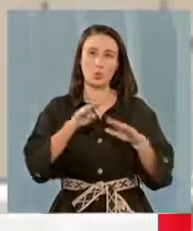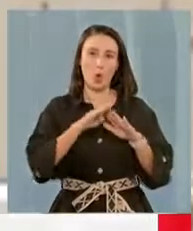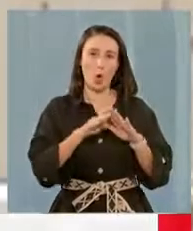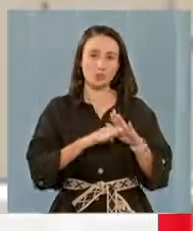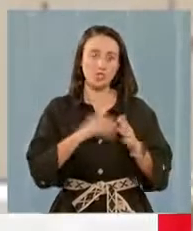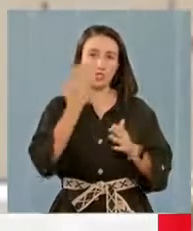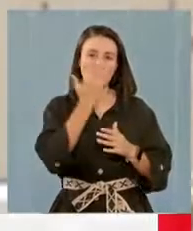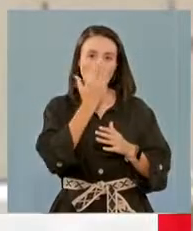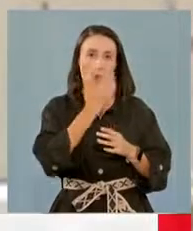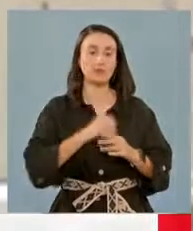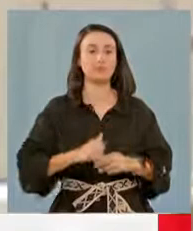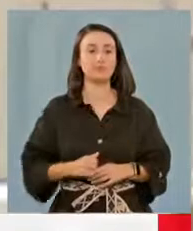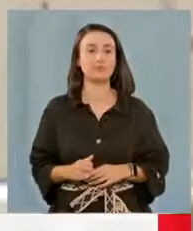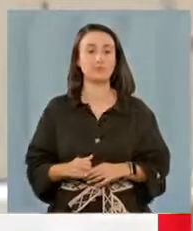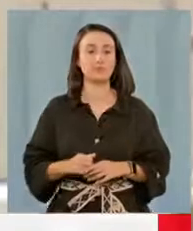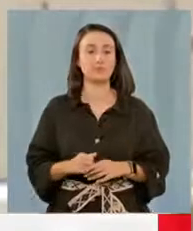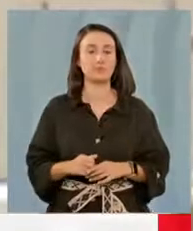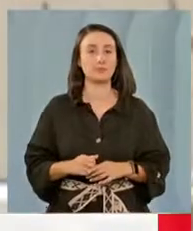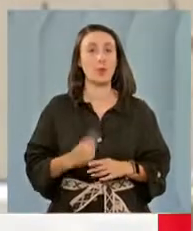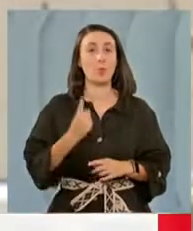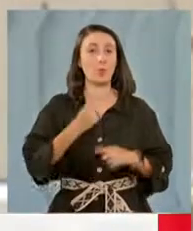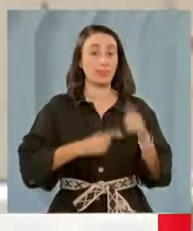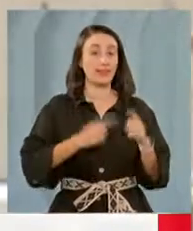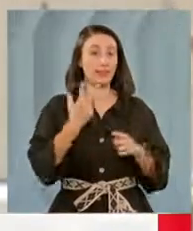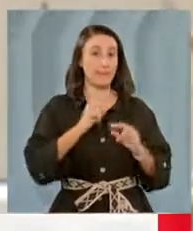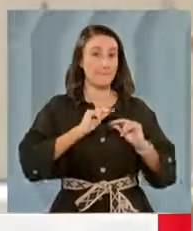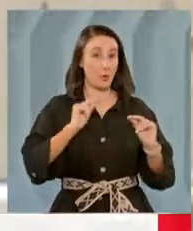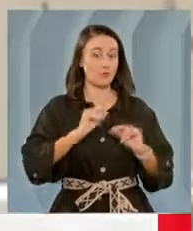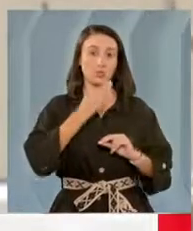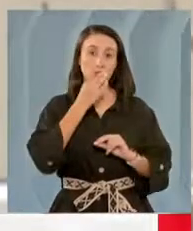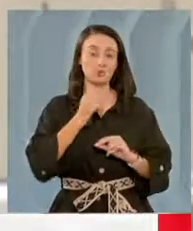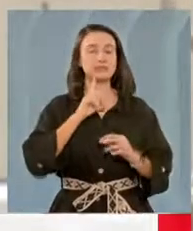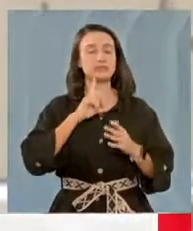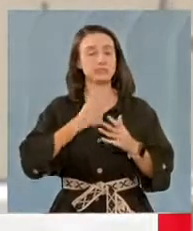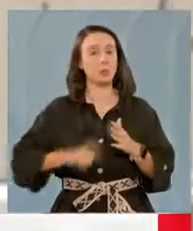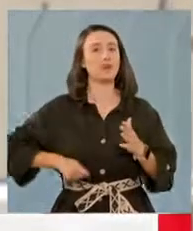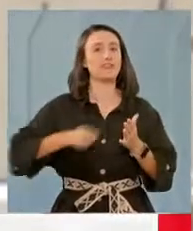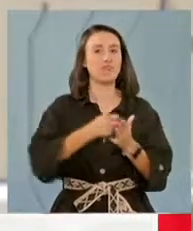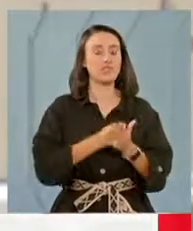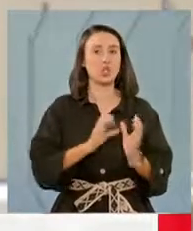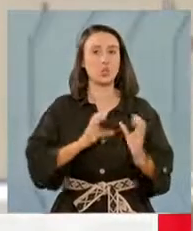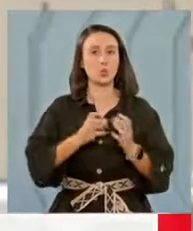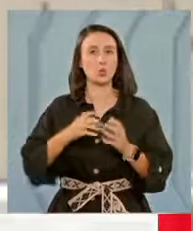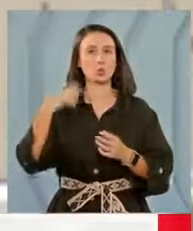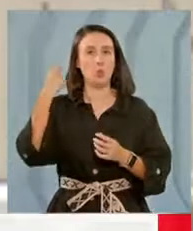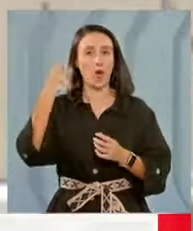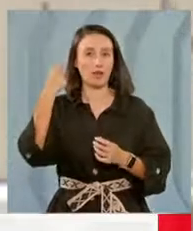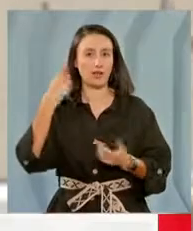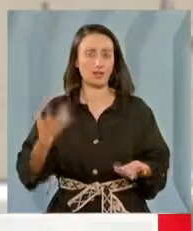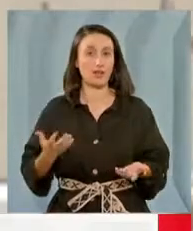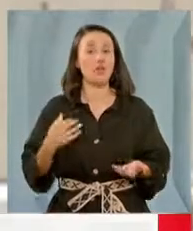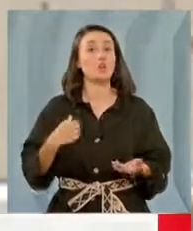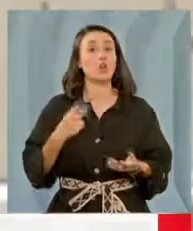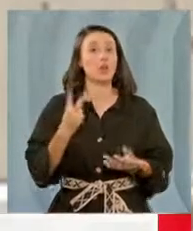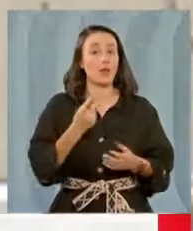școli. Conform unui studiu, mai mult de o treime dintre dascăli susțin că este nevoie de investiții în grupurile sanitare, iar